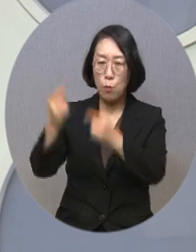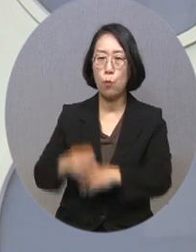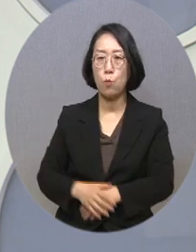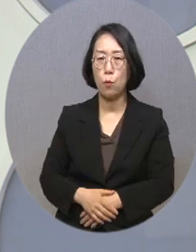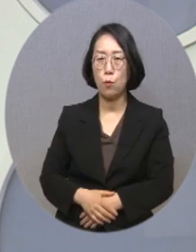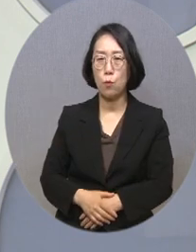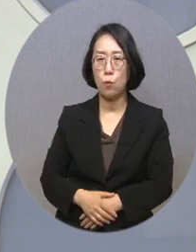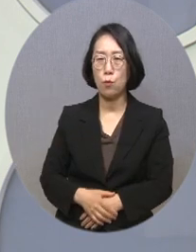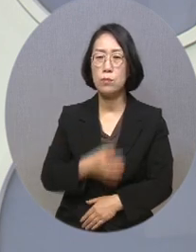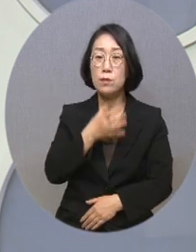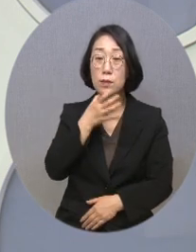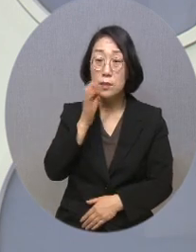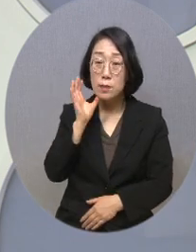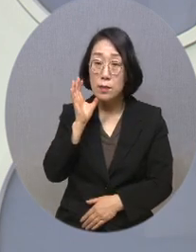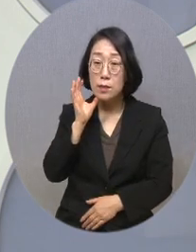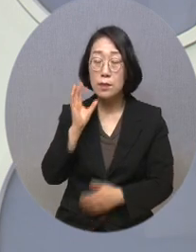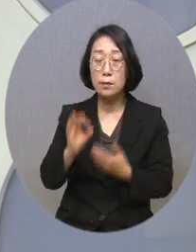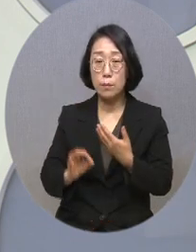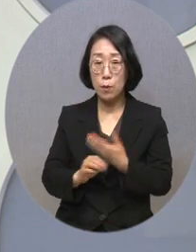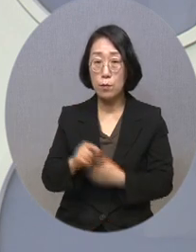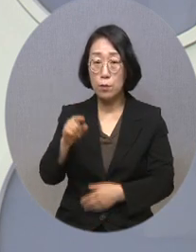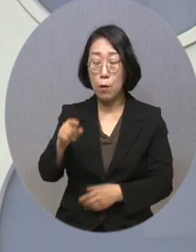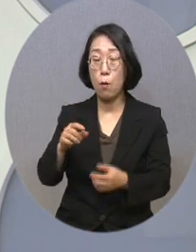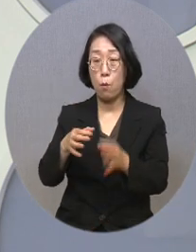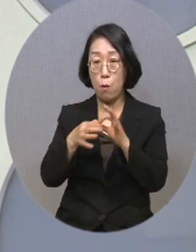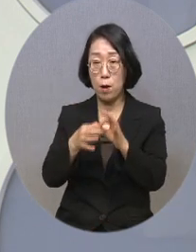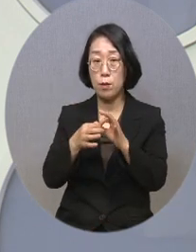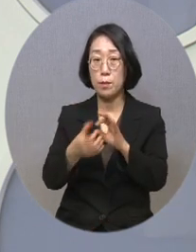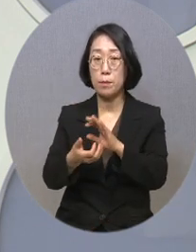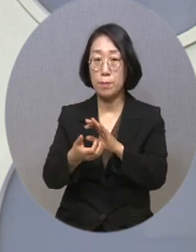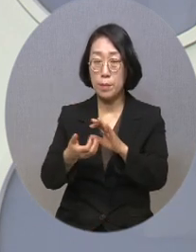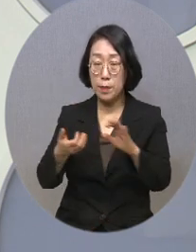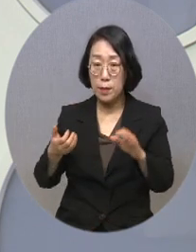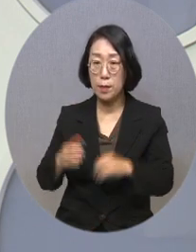연세가 들고 그러면 그것에 대해서 우리가 이제 그